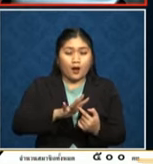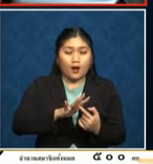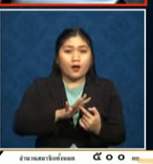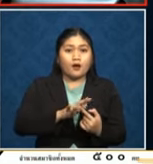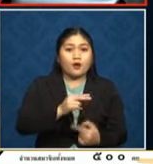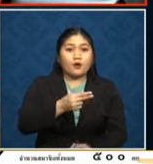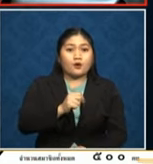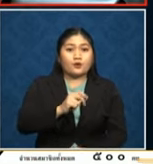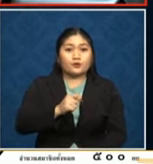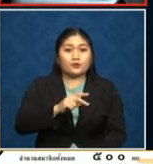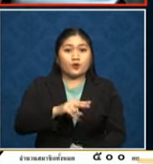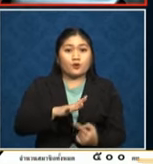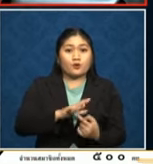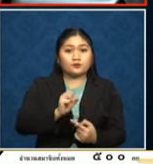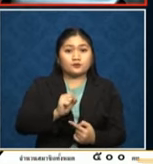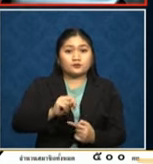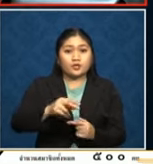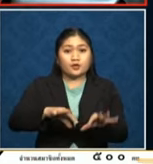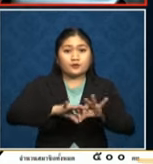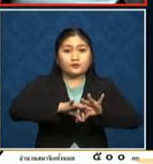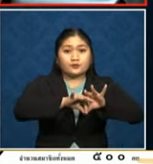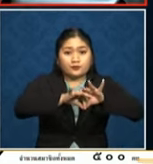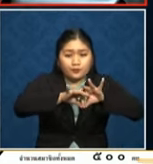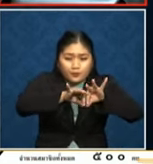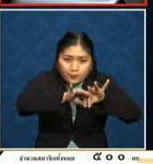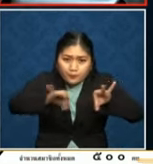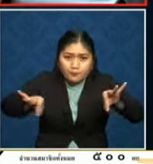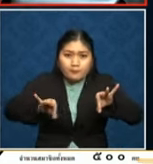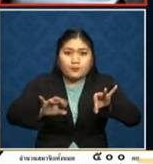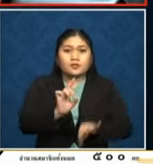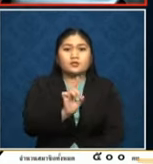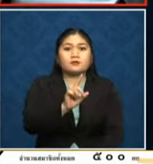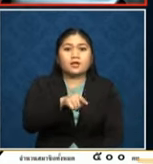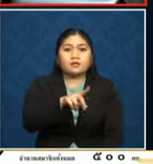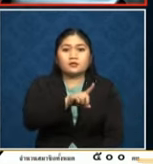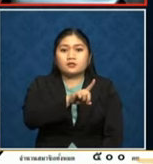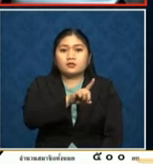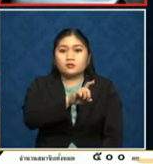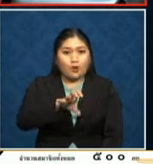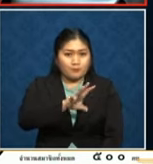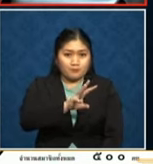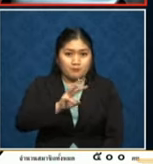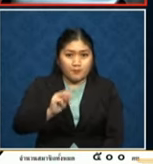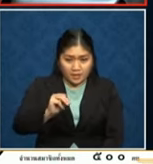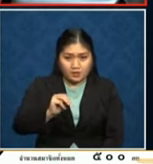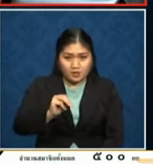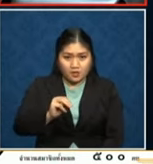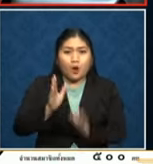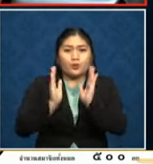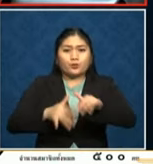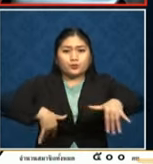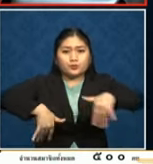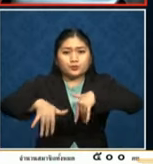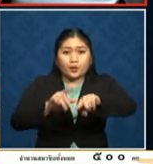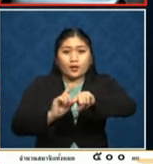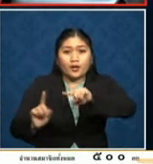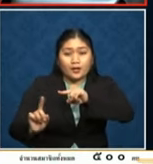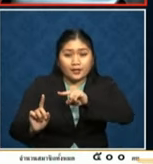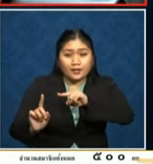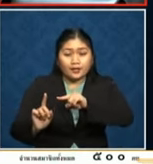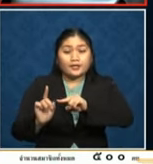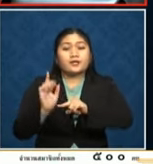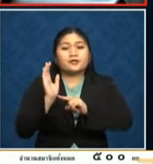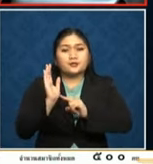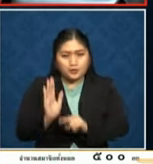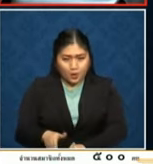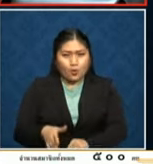องแสงจังหวัดอุดรธานีเป็นระยะทาง 1,100 เมตรถนนเส้นนี้มีพี่น้องประชาชน